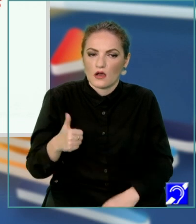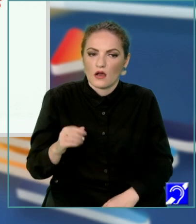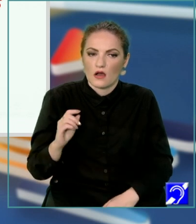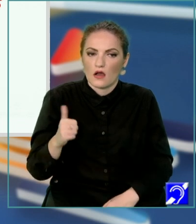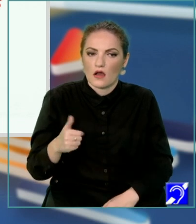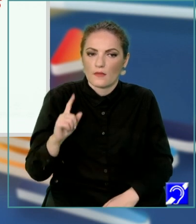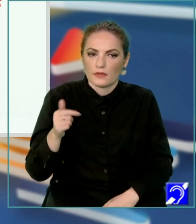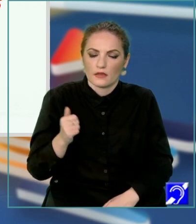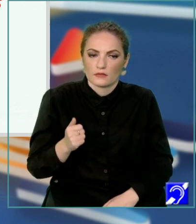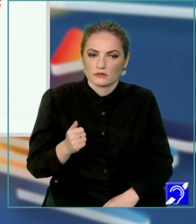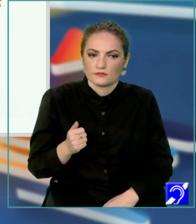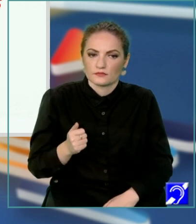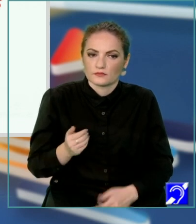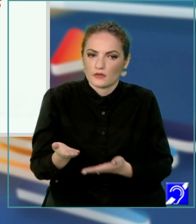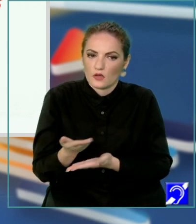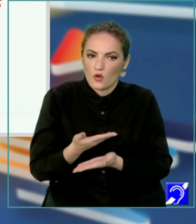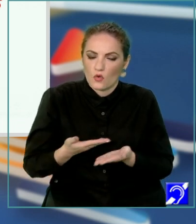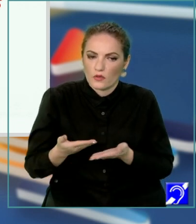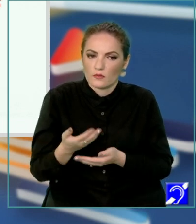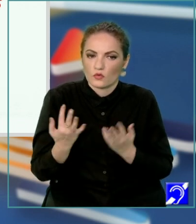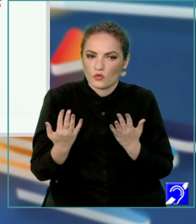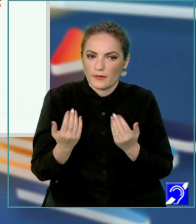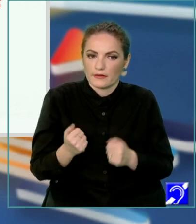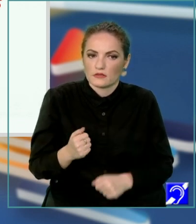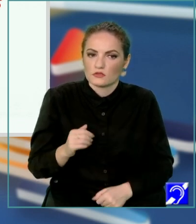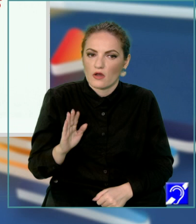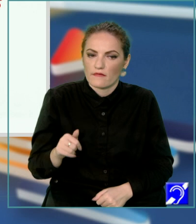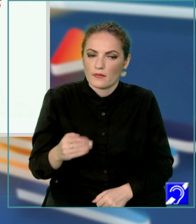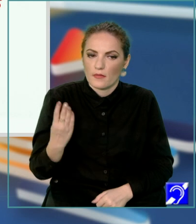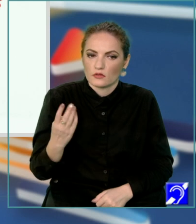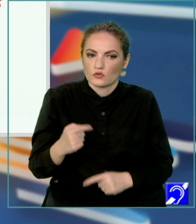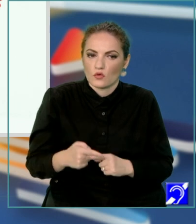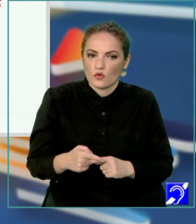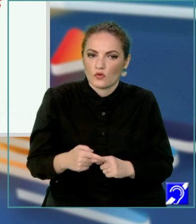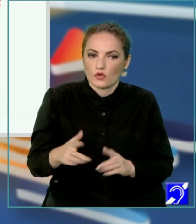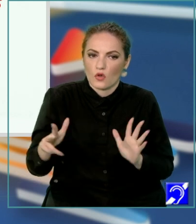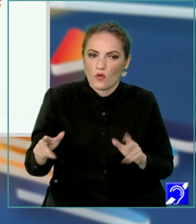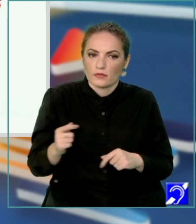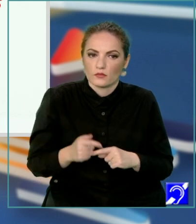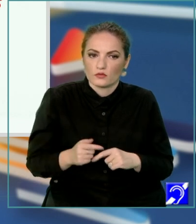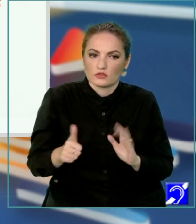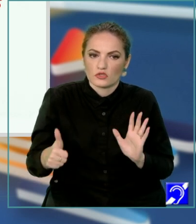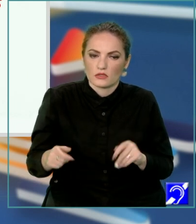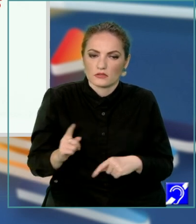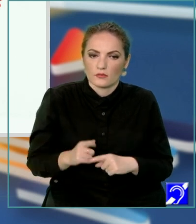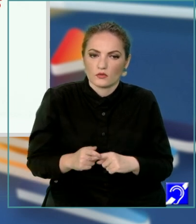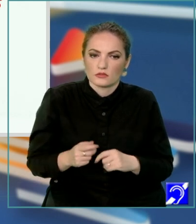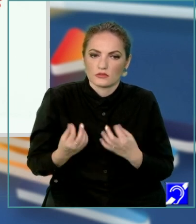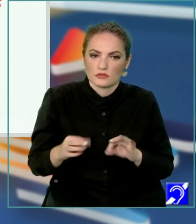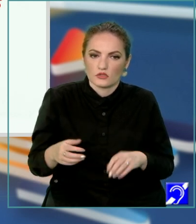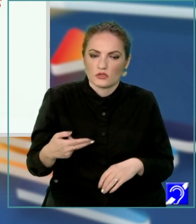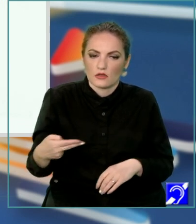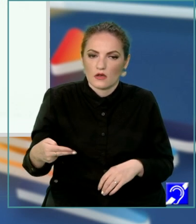efectuând înlocuirea numerică a se obține patru ori 8 plus 6 plus 10 adică